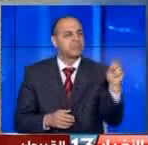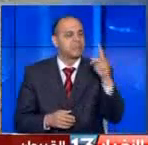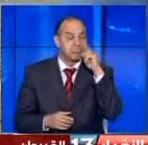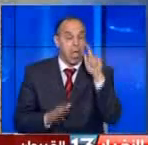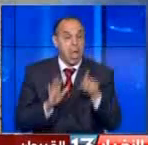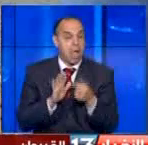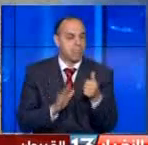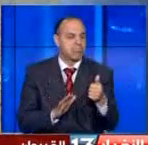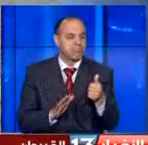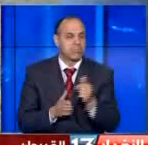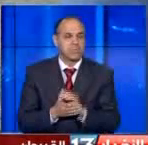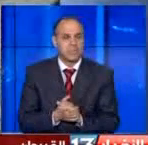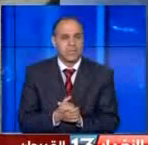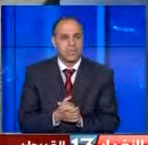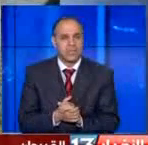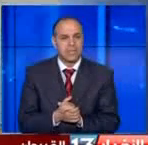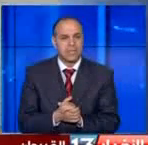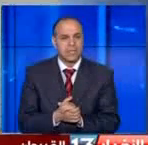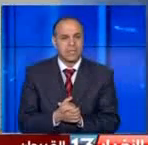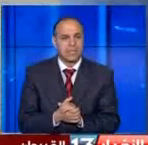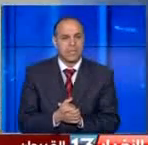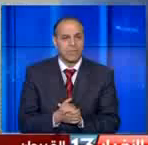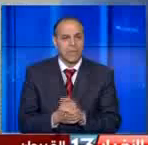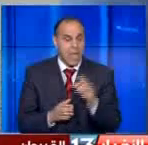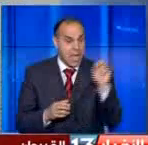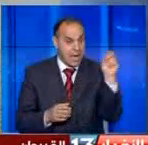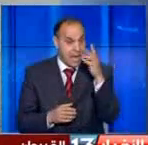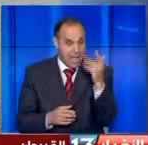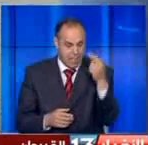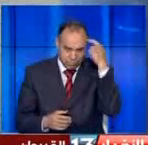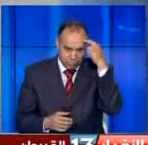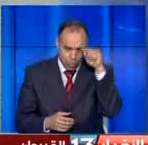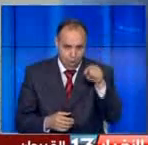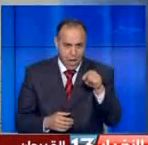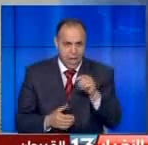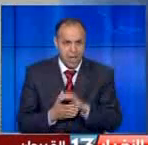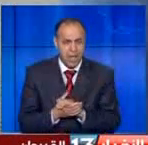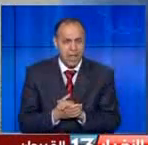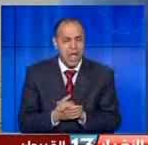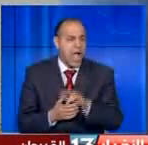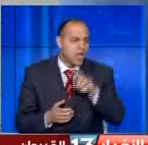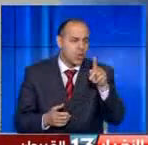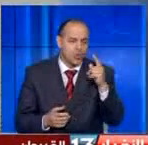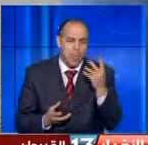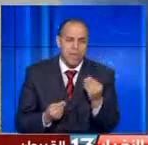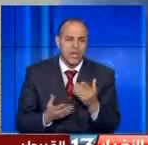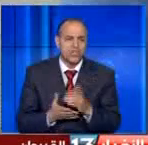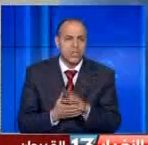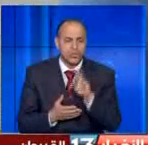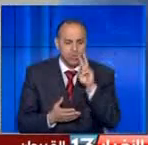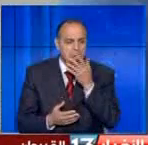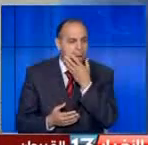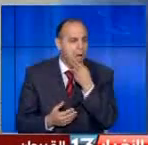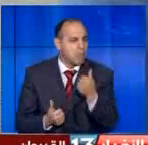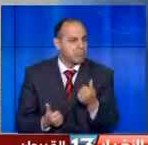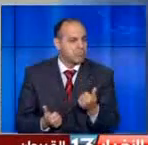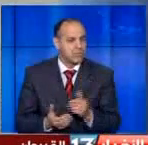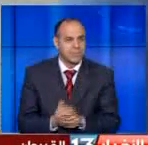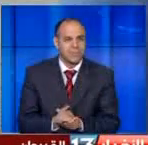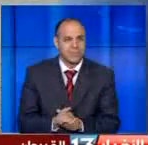مشيت انا في رحلاتنا، والرحله انا تصورتها حاجه اما طلعت حاجه اخرى برشا زاده، طلعت احلى